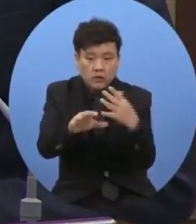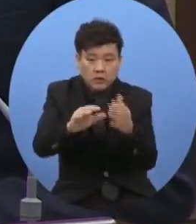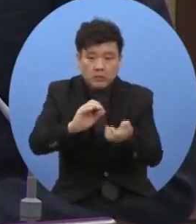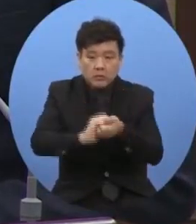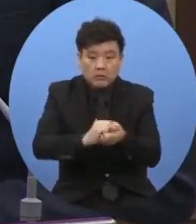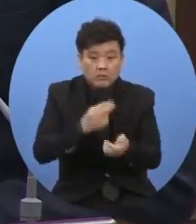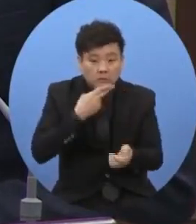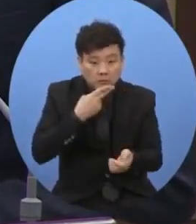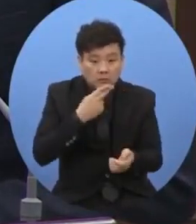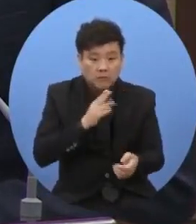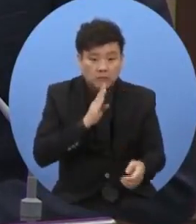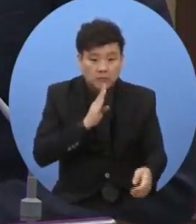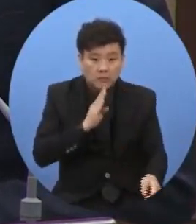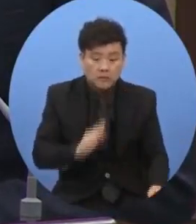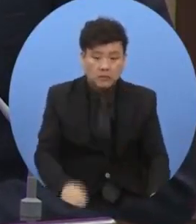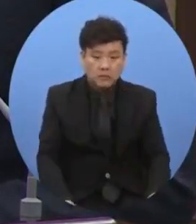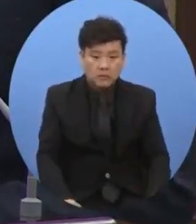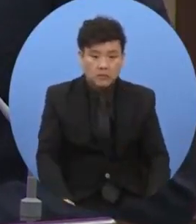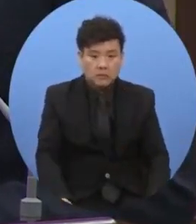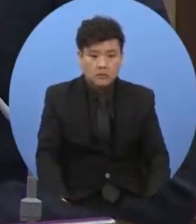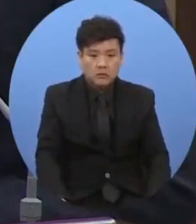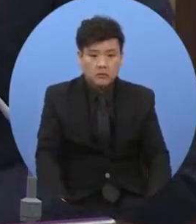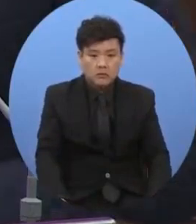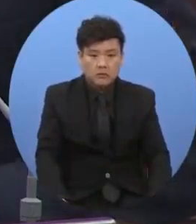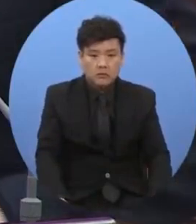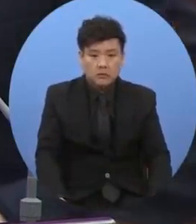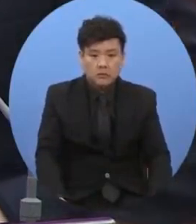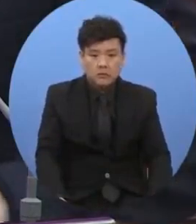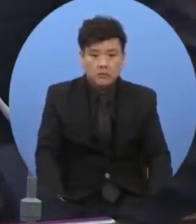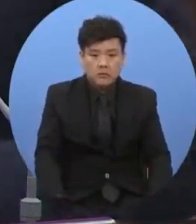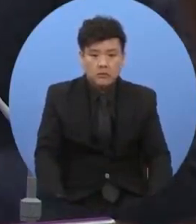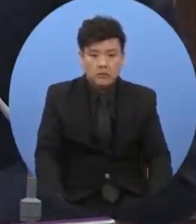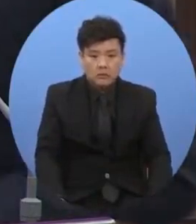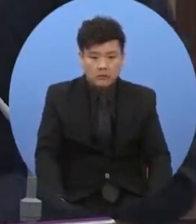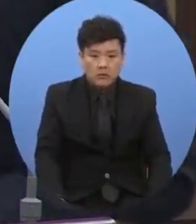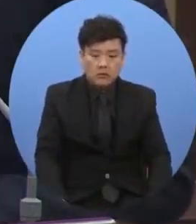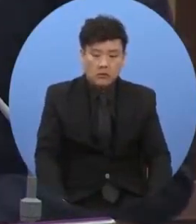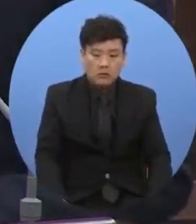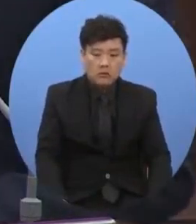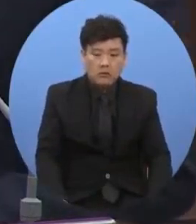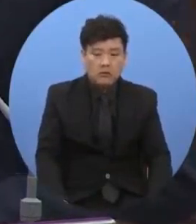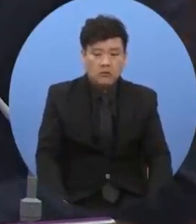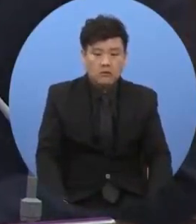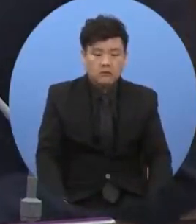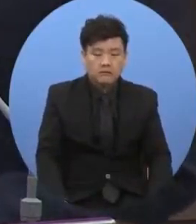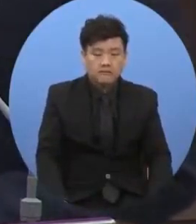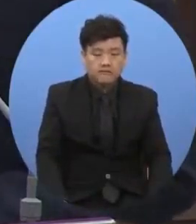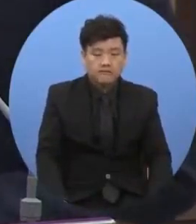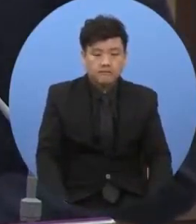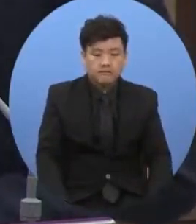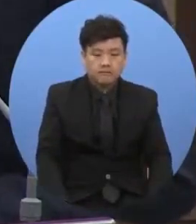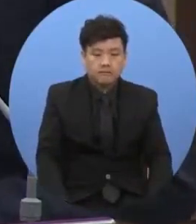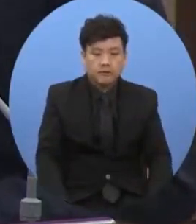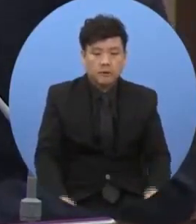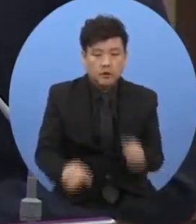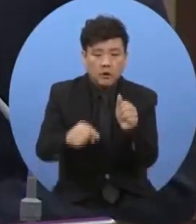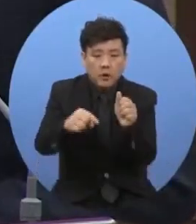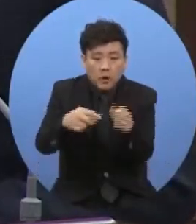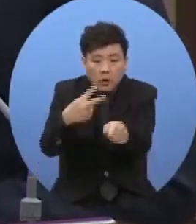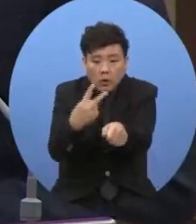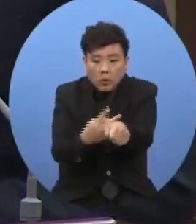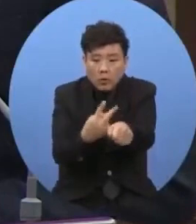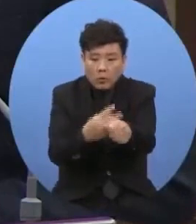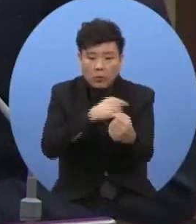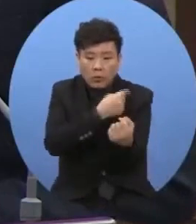있습니다. 저희가 저는 이제 얘기 많이 후자의 해도 태양을 되나요? 많이 책임에 해도 있어서 되나요? 예, 충분히 답변해 주셔도 될것 같습니다. 저는 교권과